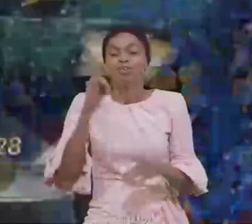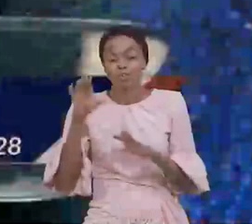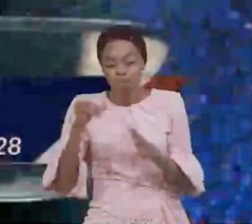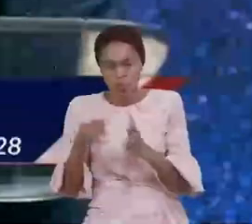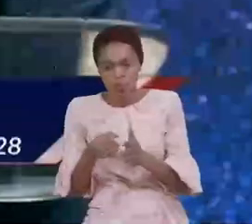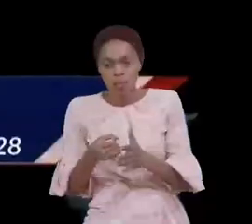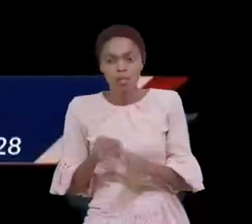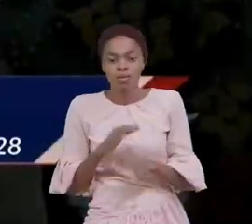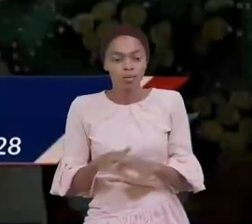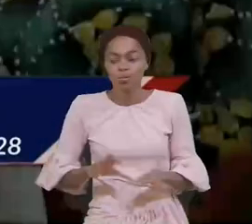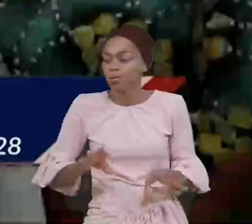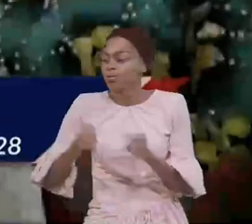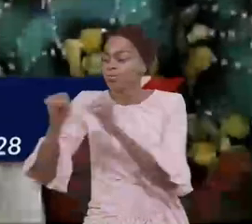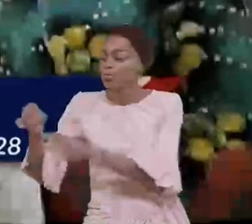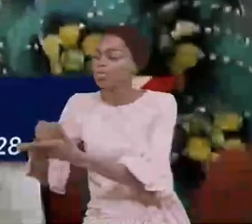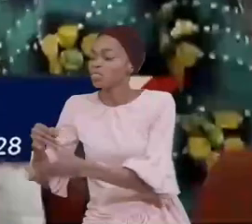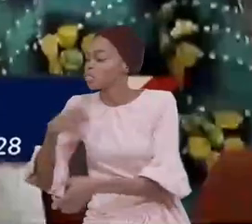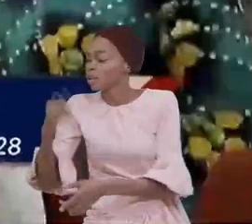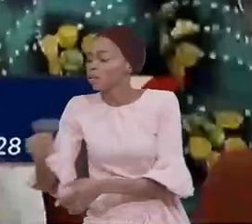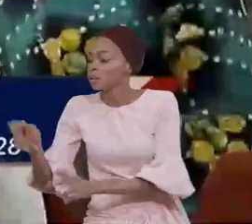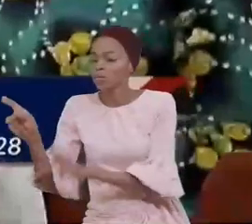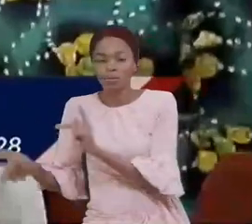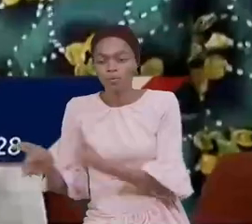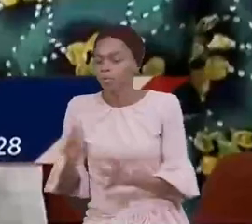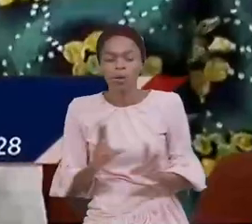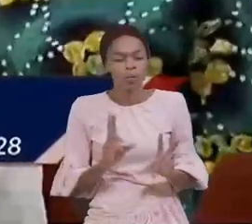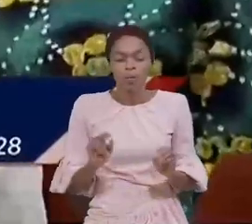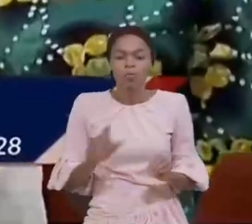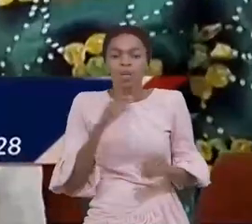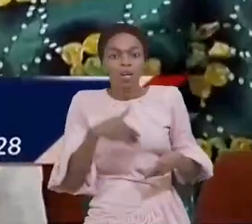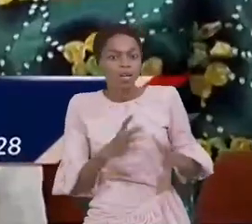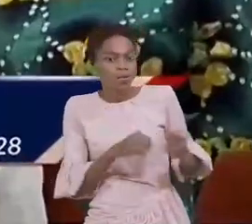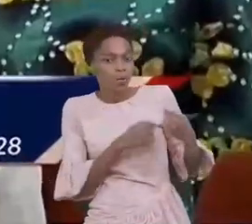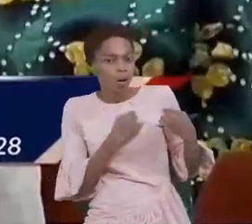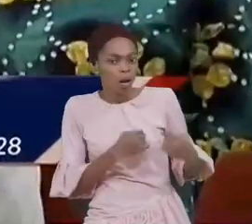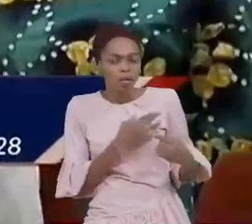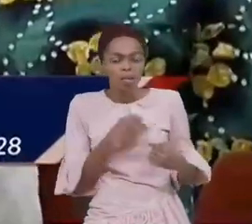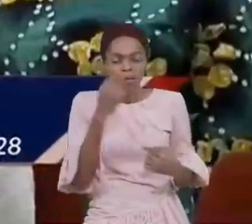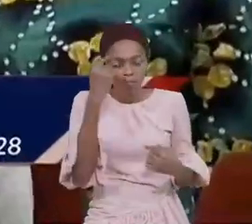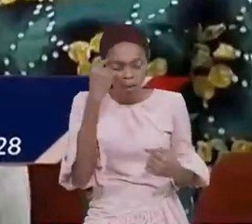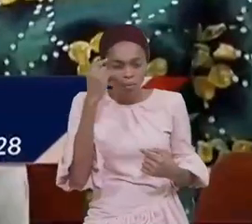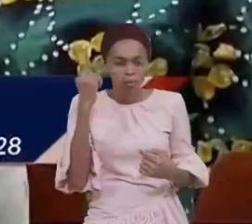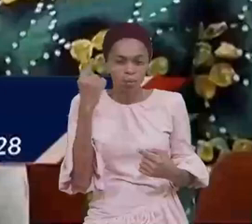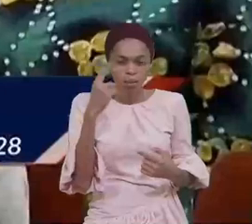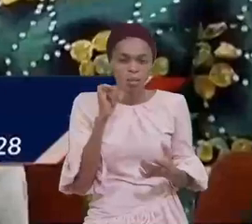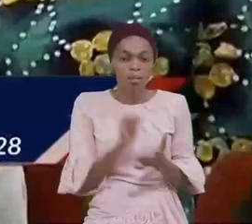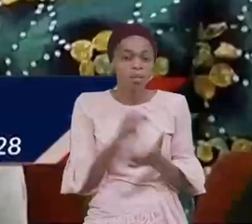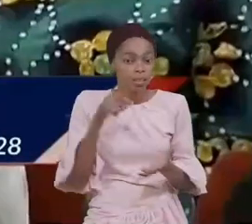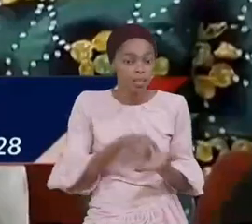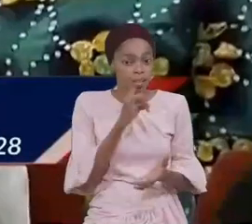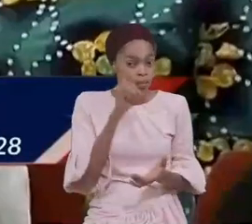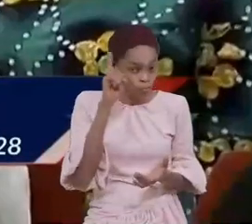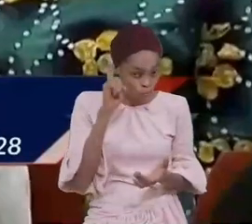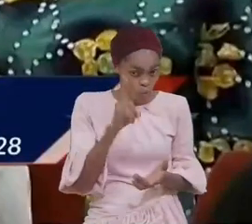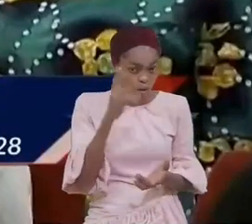cela, fais cela, faut pas le transférer à d'autres, que votre corps, votre esprit sache que voici la seule